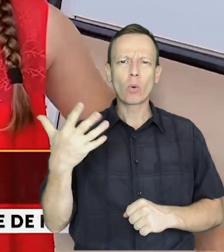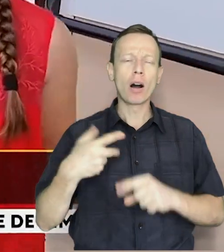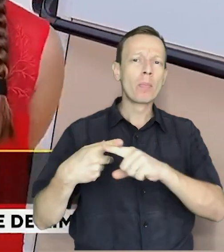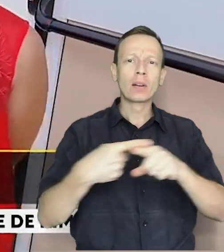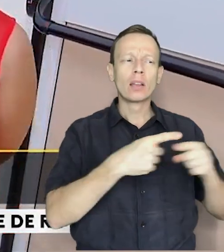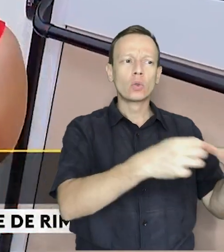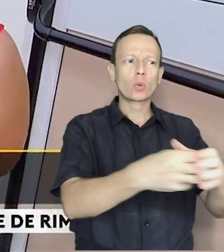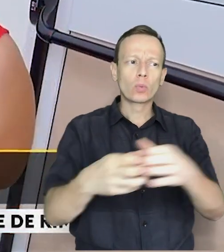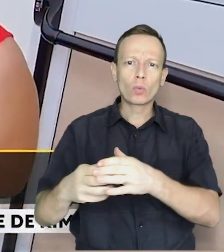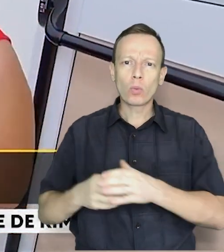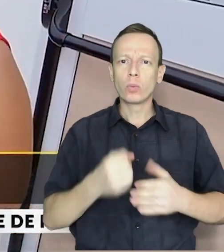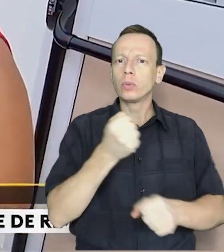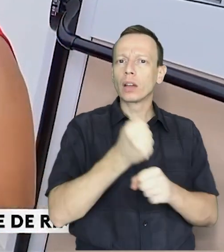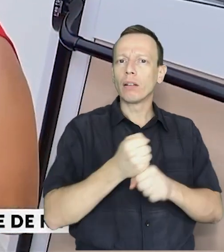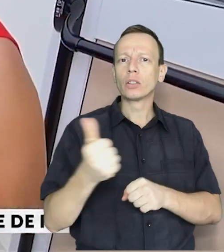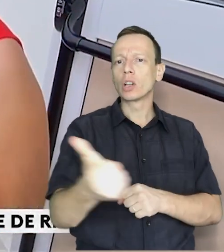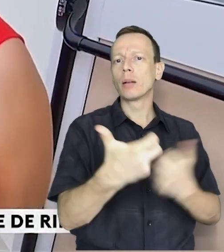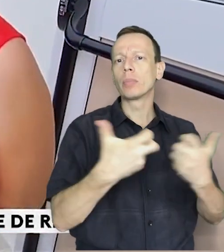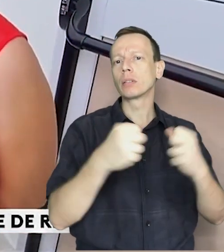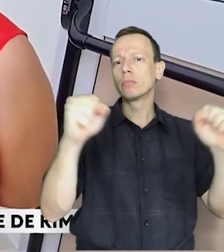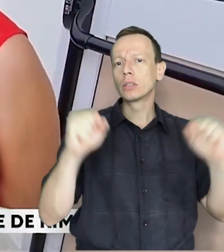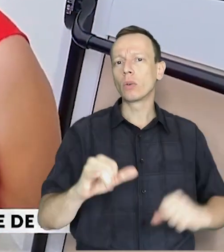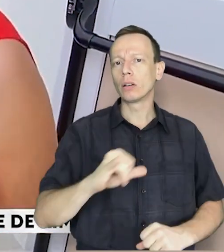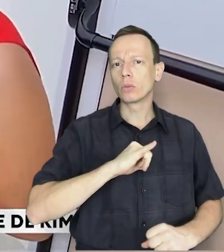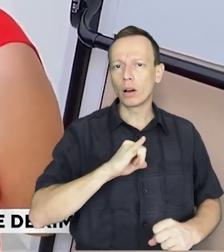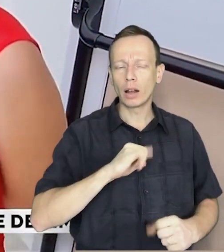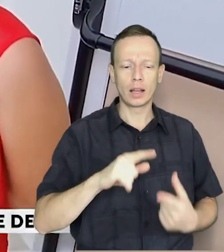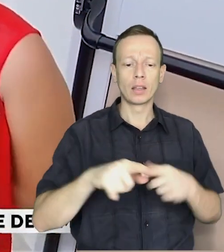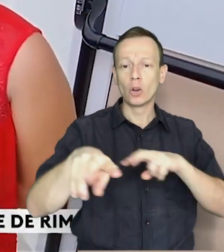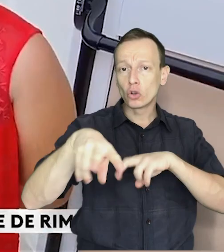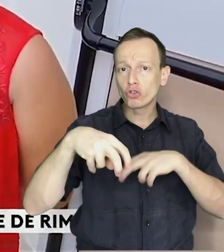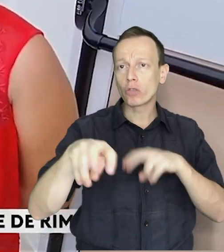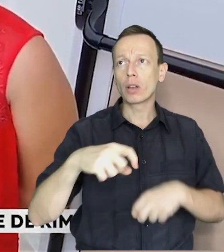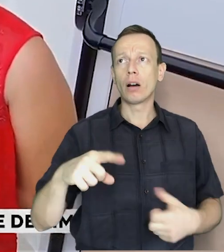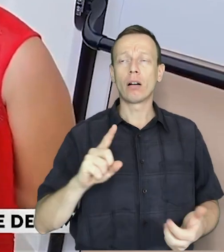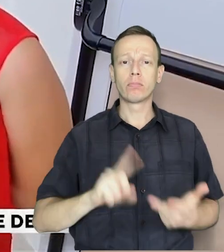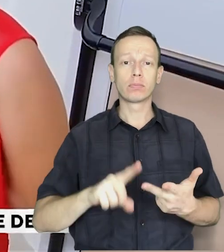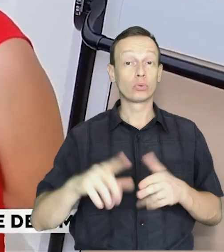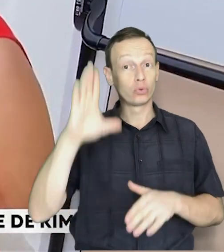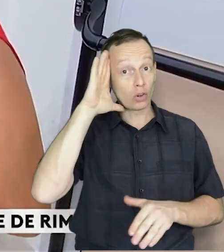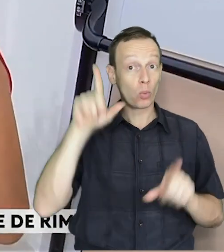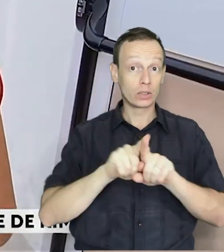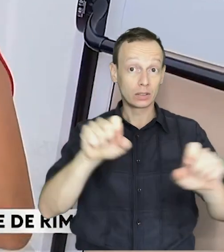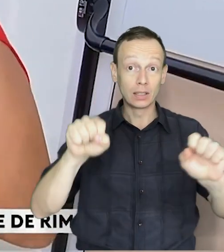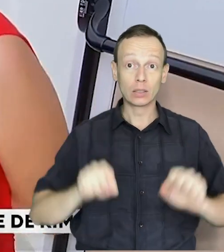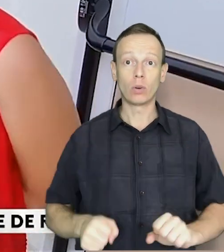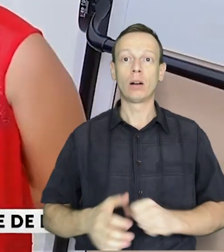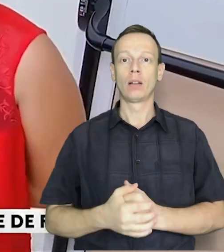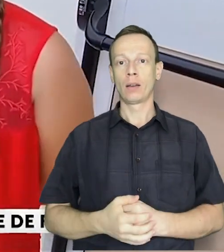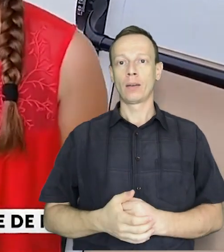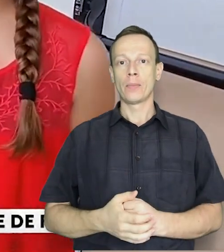des tâches réparties par des groupes. Les toilettes, le jardin, les